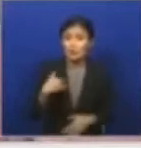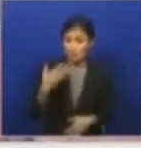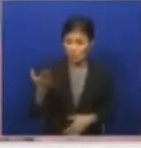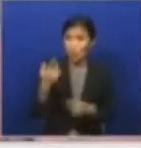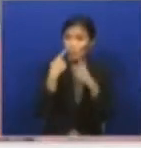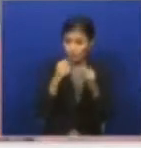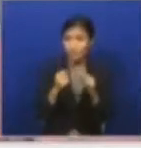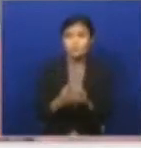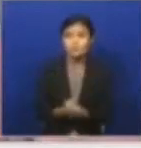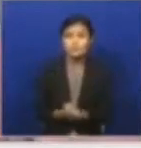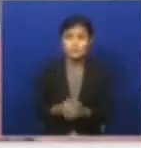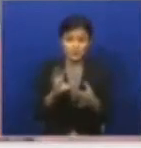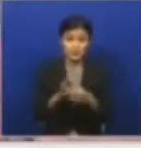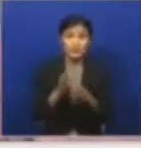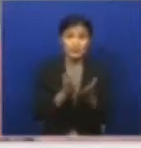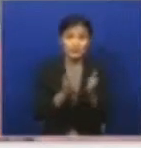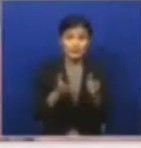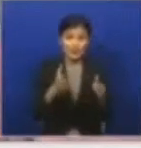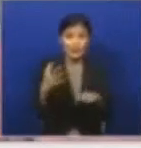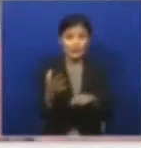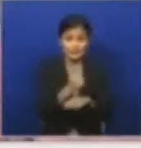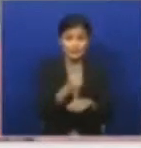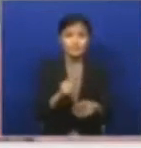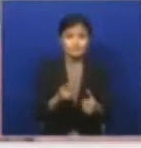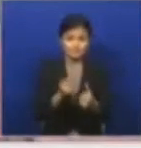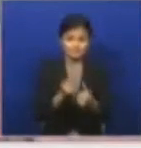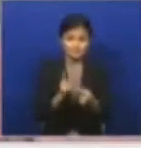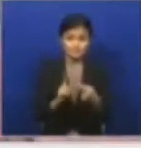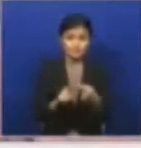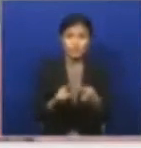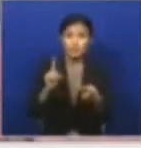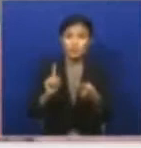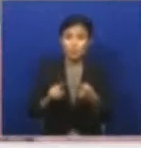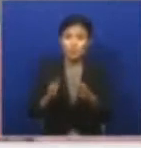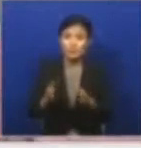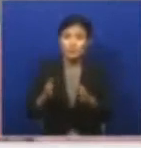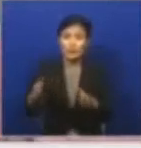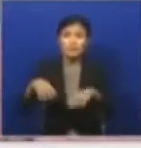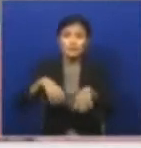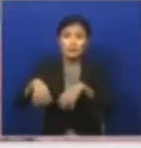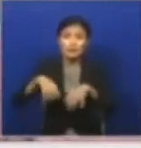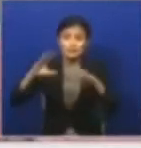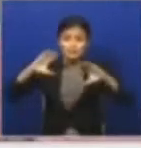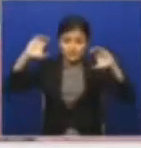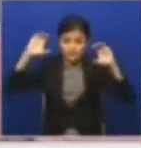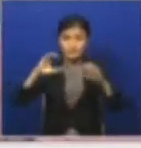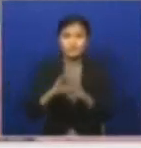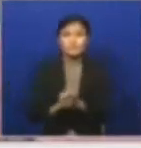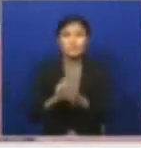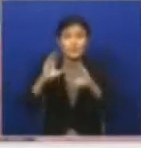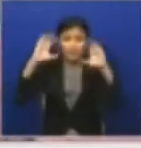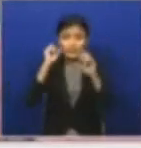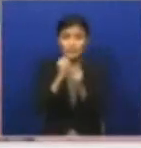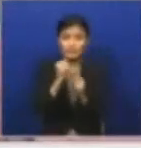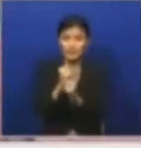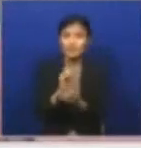ในทางการเมืองประเด็นที่2ด้านการบริหารราชการแผ่นดินท่านประธานครับด้